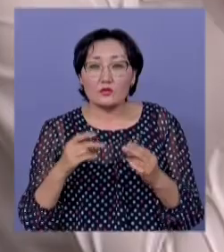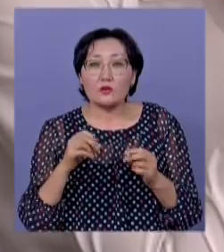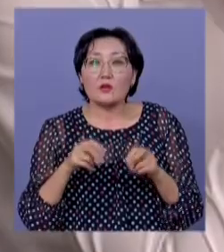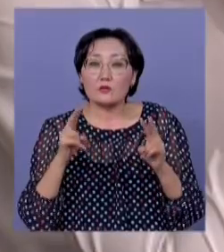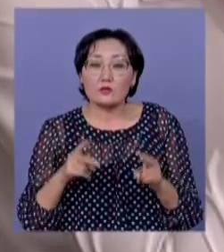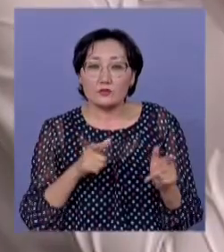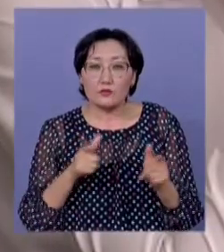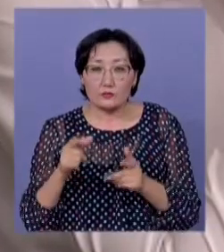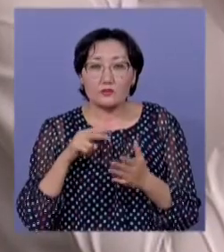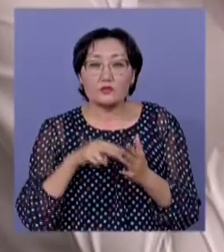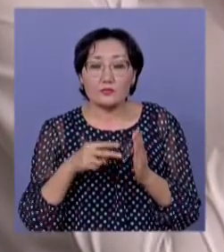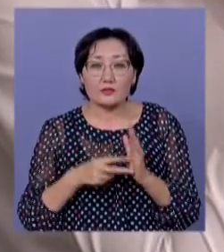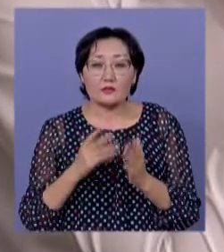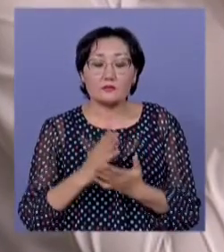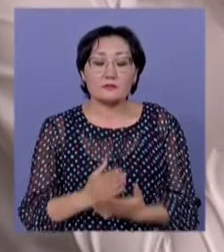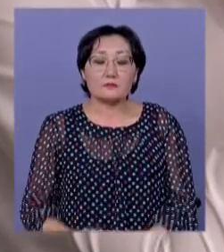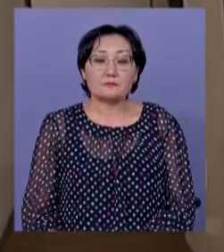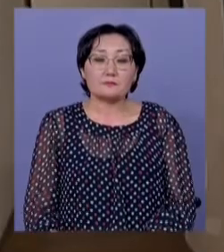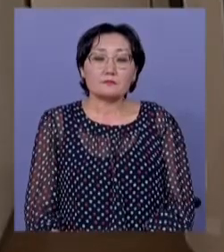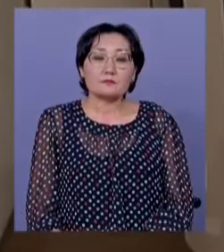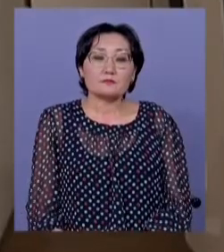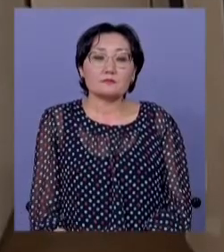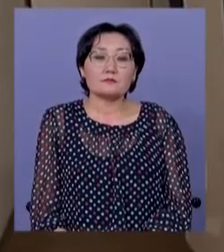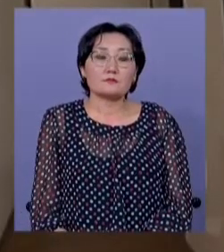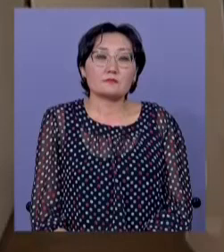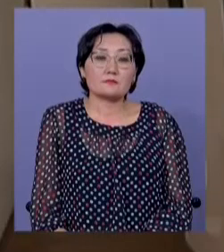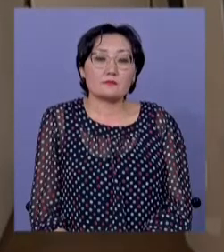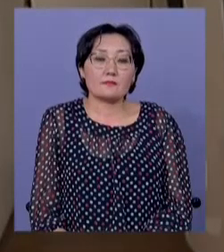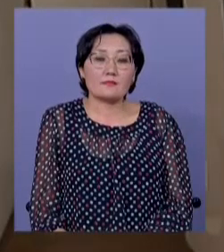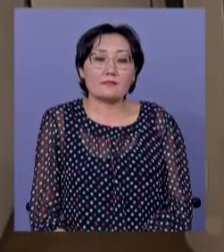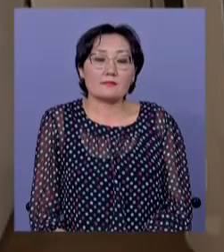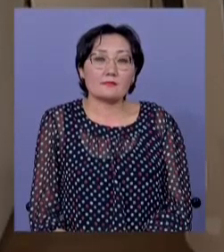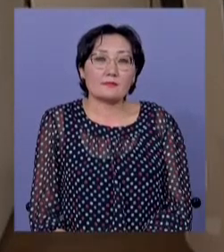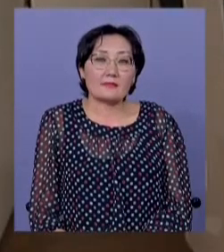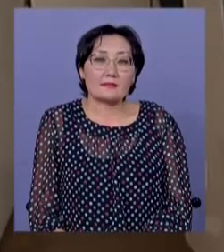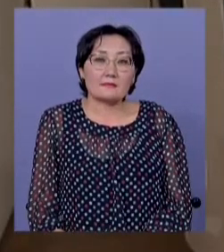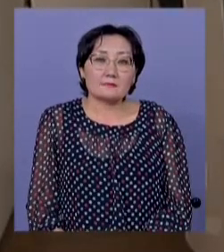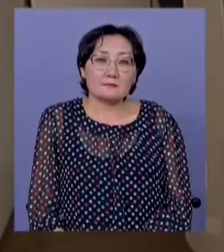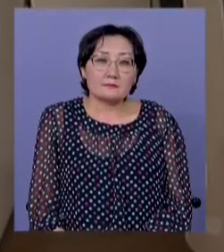дайындау жоспарланған. Сая Меңдеке, Рамина Мирзалимова, Нұржан Оразбеков, Алматы телеарнасы.